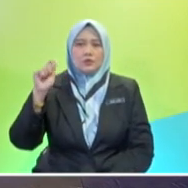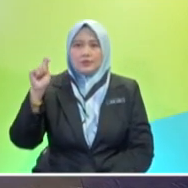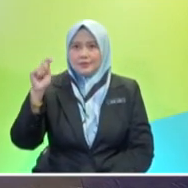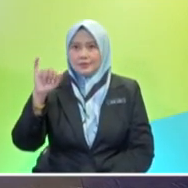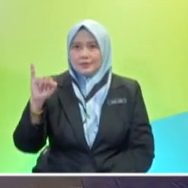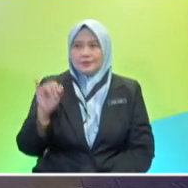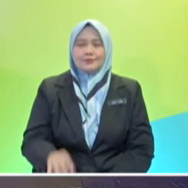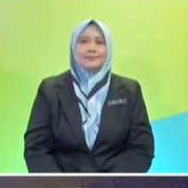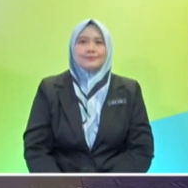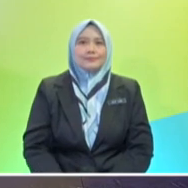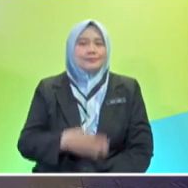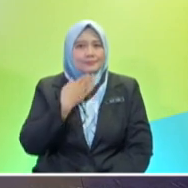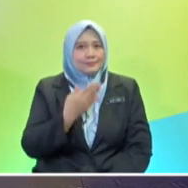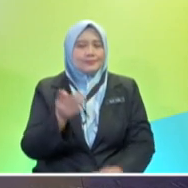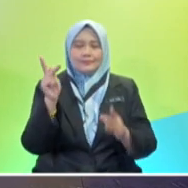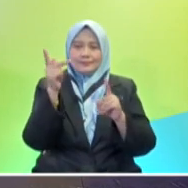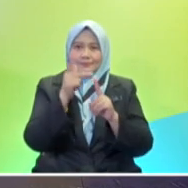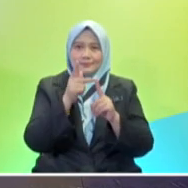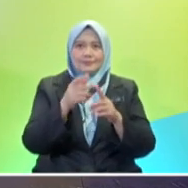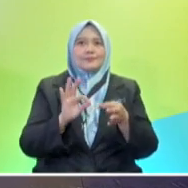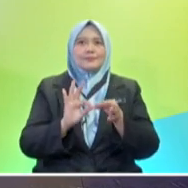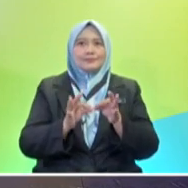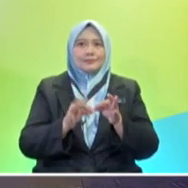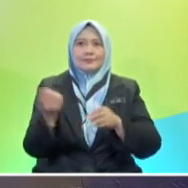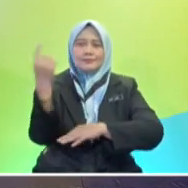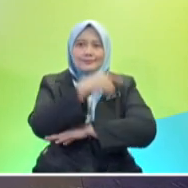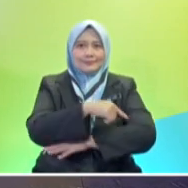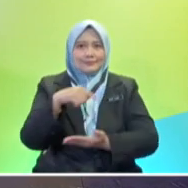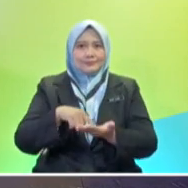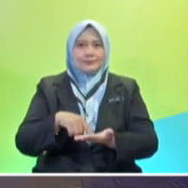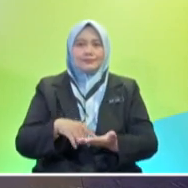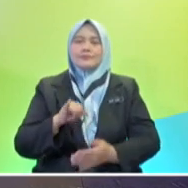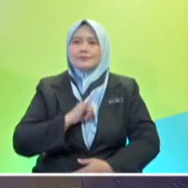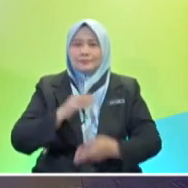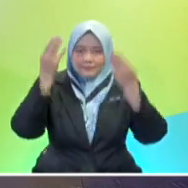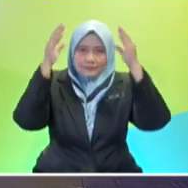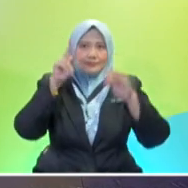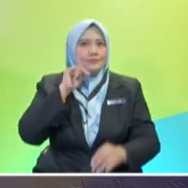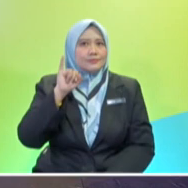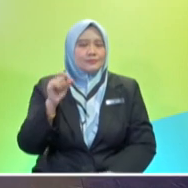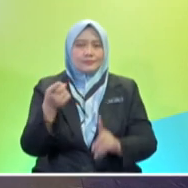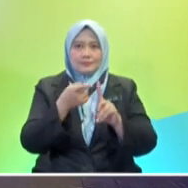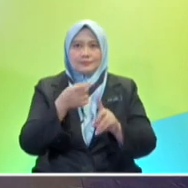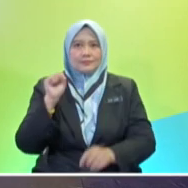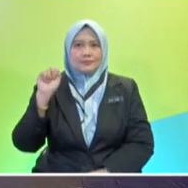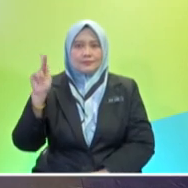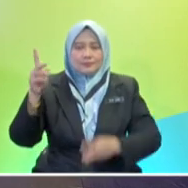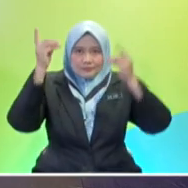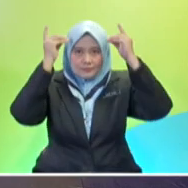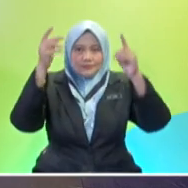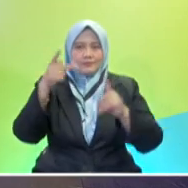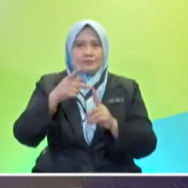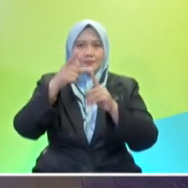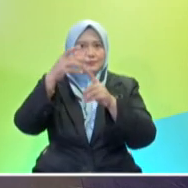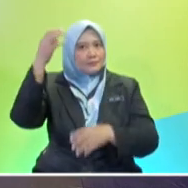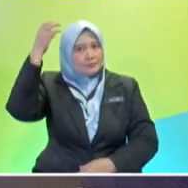Terima kasih juga kepada juru bahasa isyarat kita hari ini iaitu cikgu Nur Ilda Kamaruzaman dari Sekolah Kebangsaan Pendidikan Khas Selangor